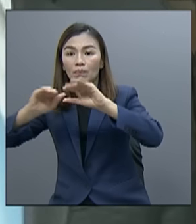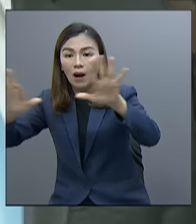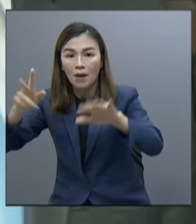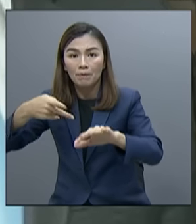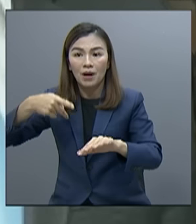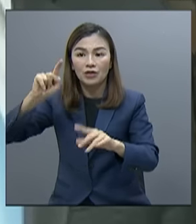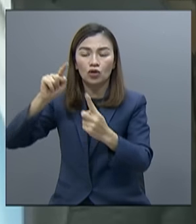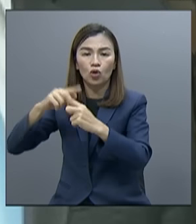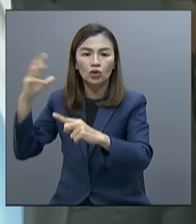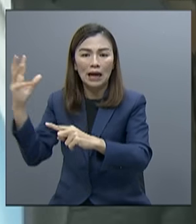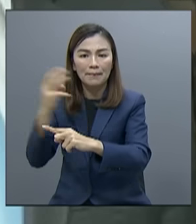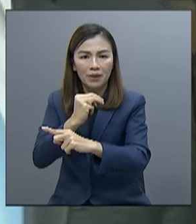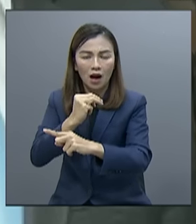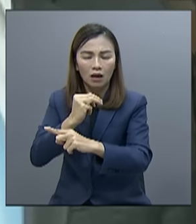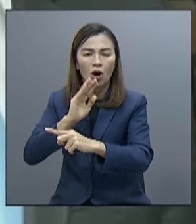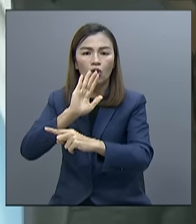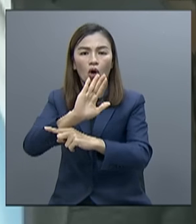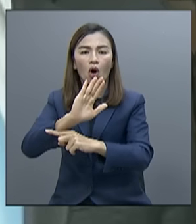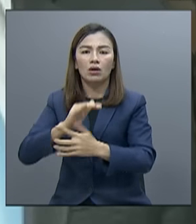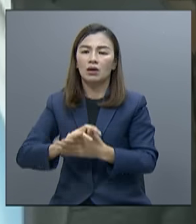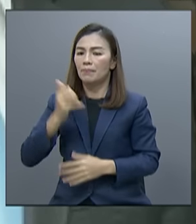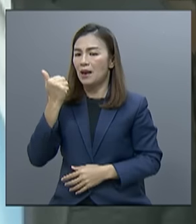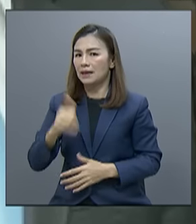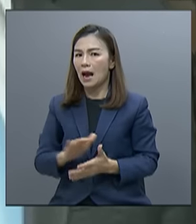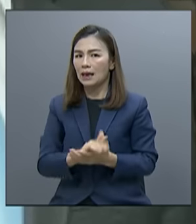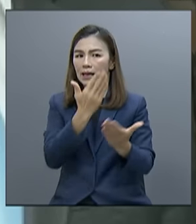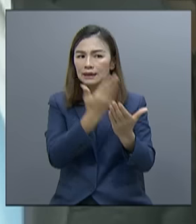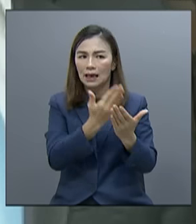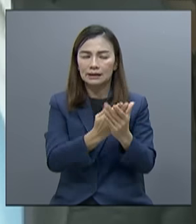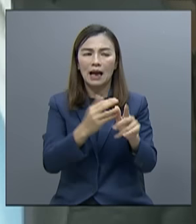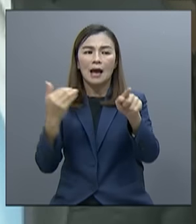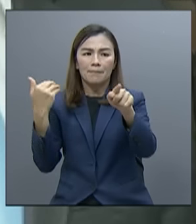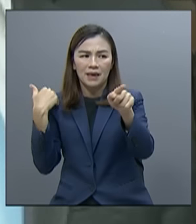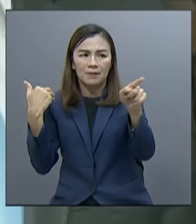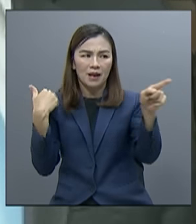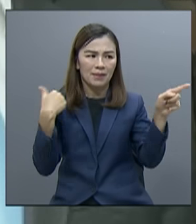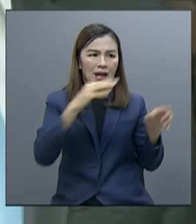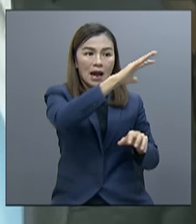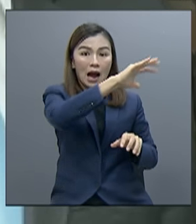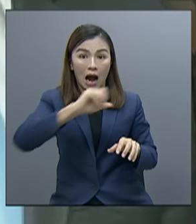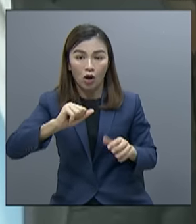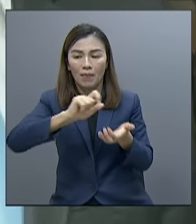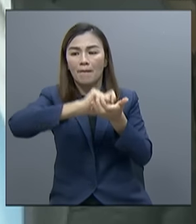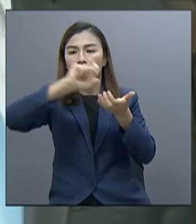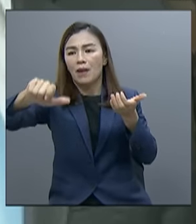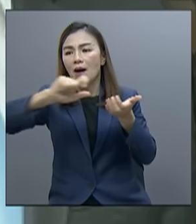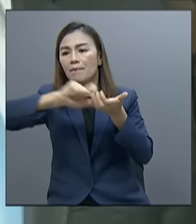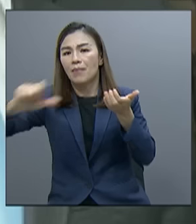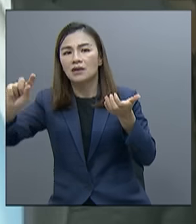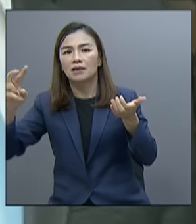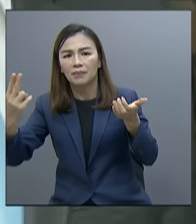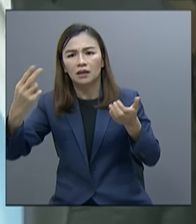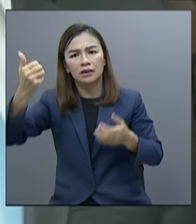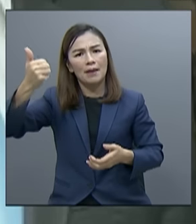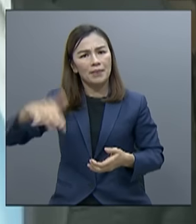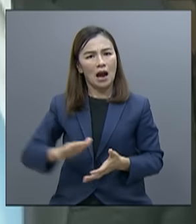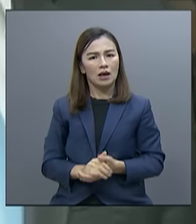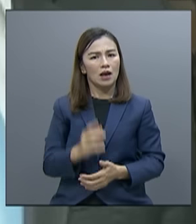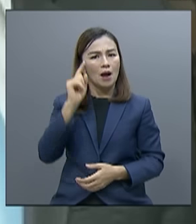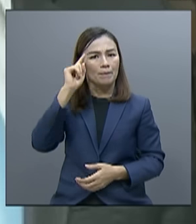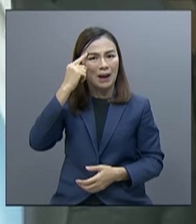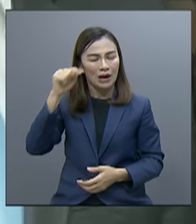จะเป็นโจทย์หลักเหมือนกันว่าแม้คุณมีเงินคุณจะใช้ได้หรือไม่ นะถ้าคุณใช้ไปเนี่ยมันเป็น